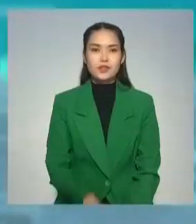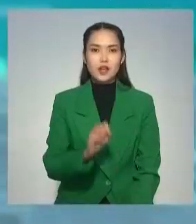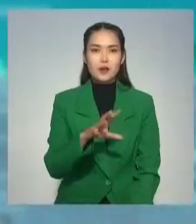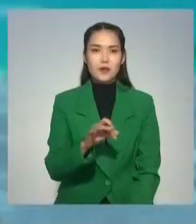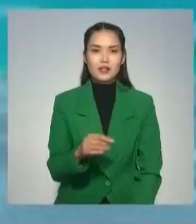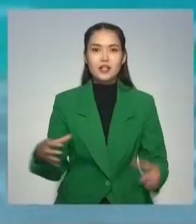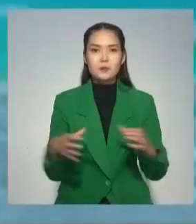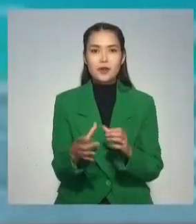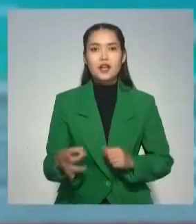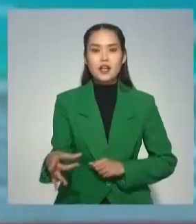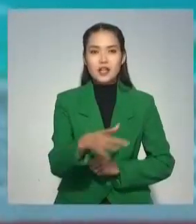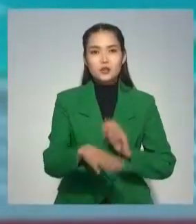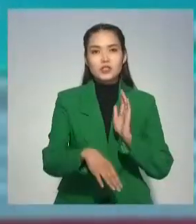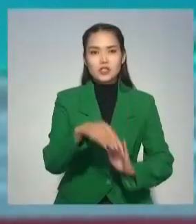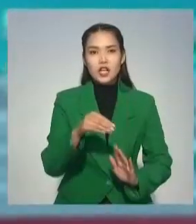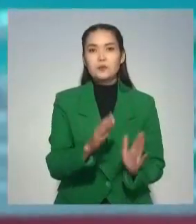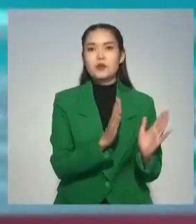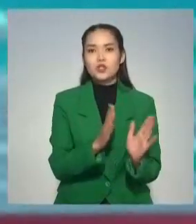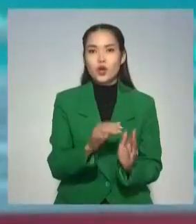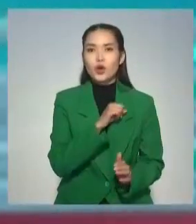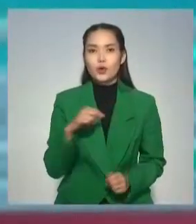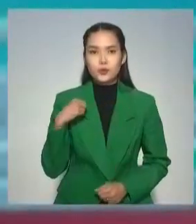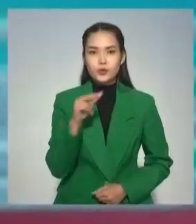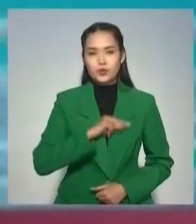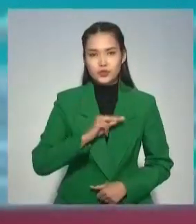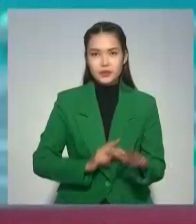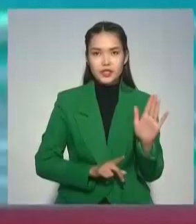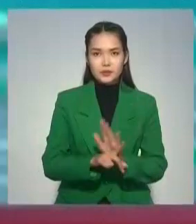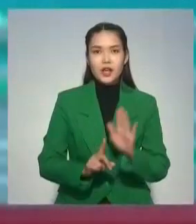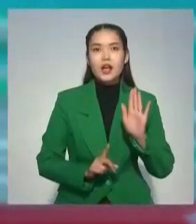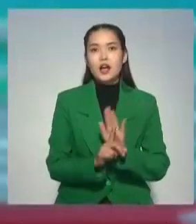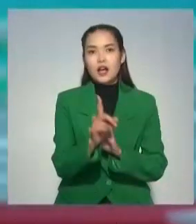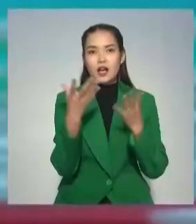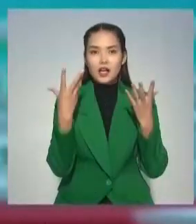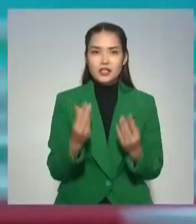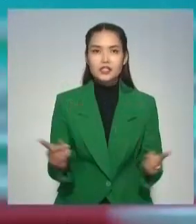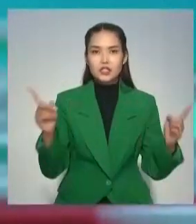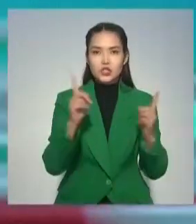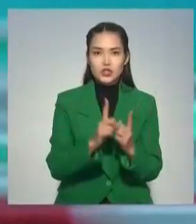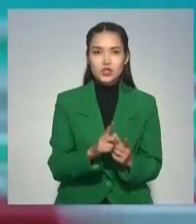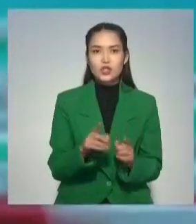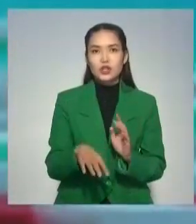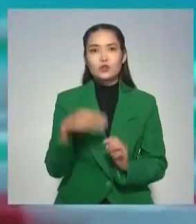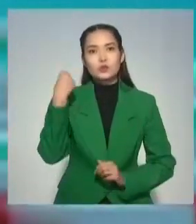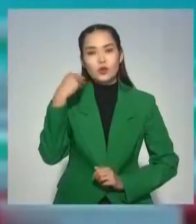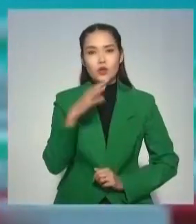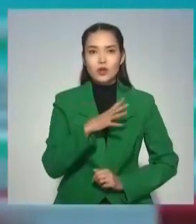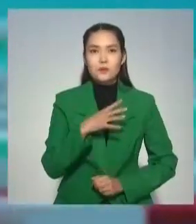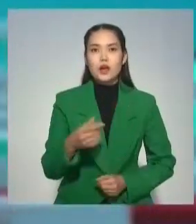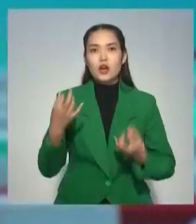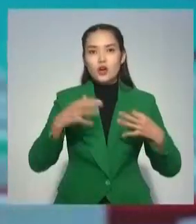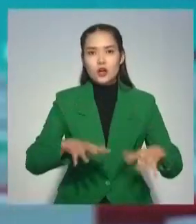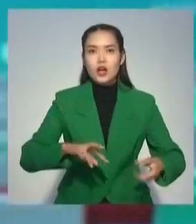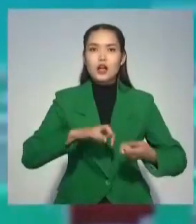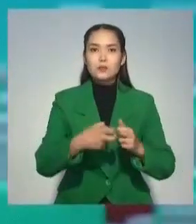Аманат партиясының республикалық сайлауалды штабы өз жұмысын бастады. Алғашқы кездесу Түркістанда өтті. Онда рухани құндылықтар